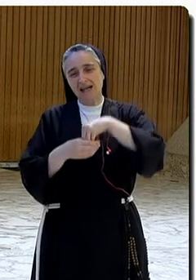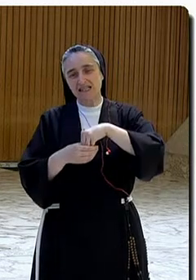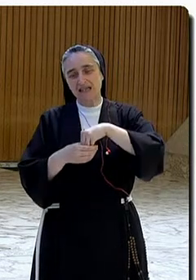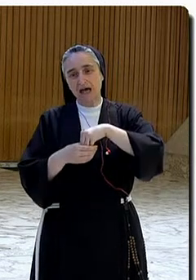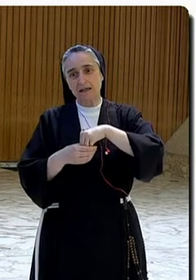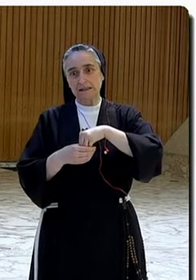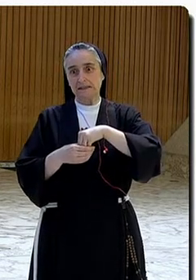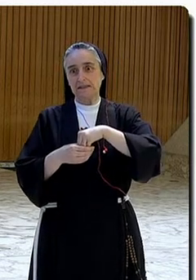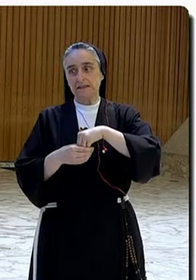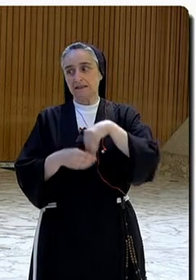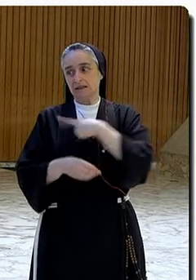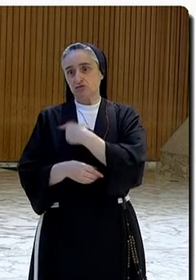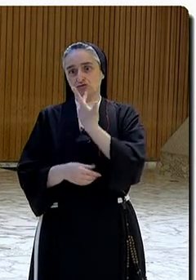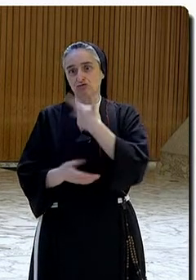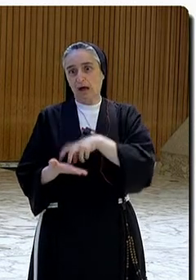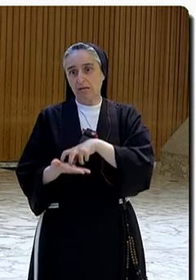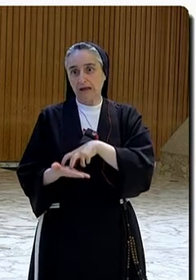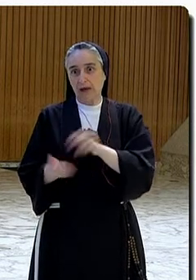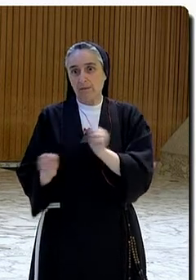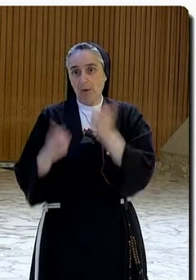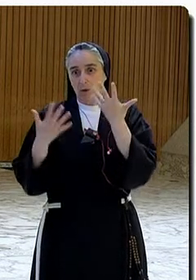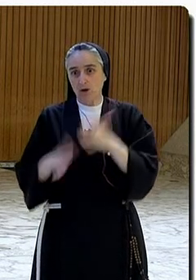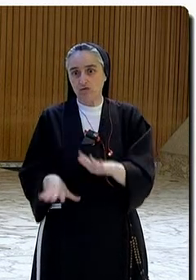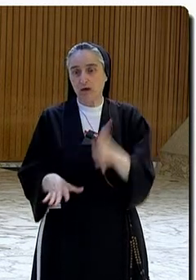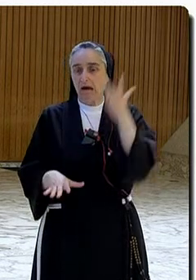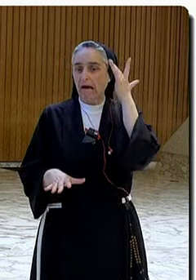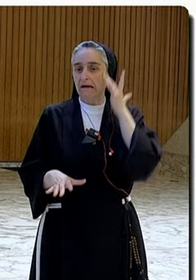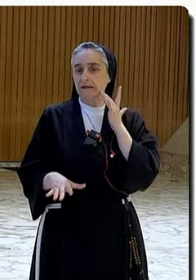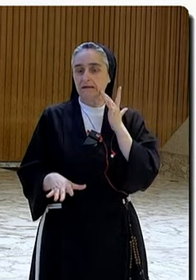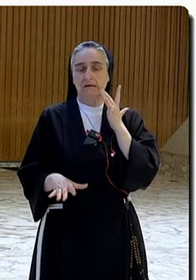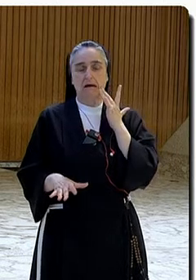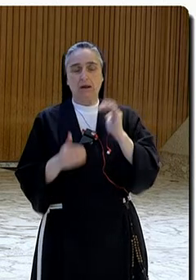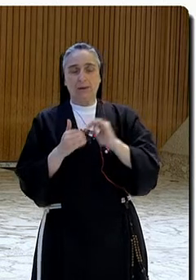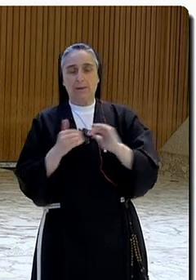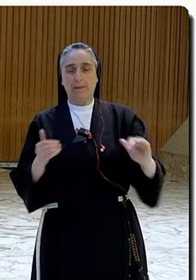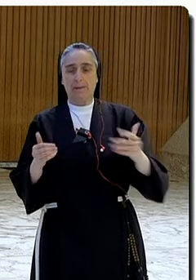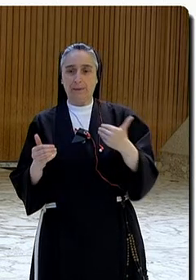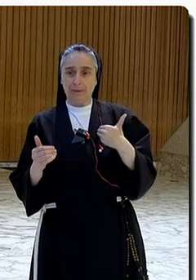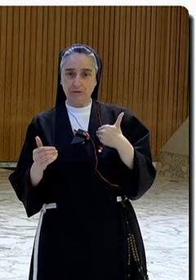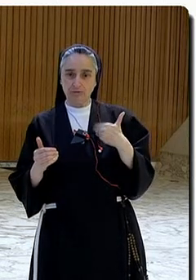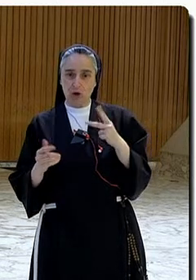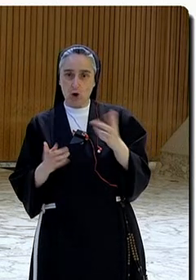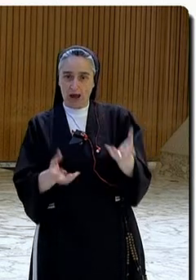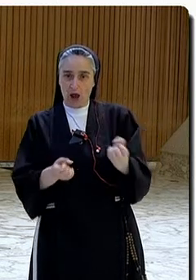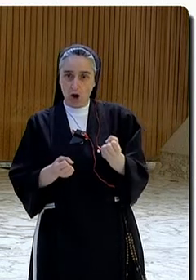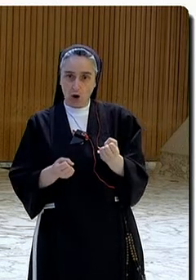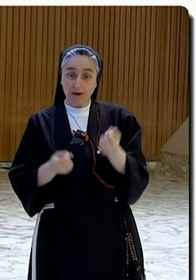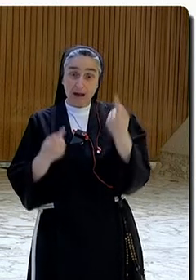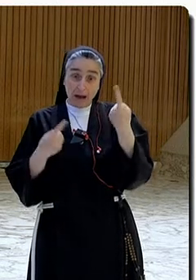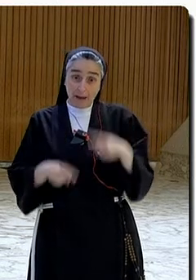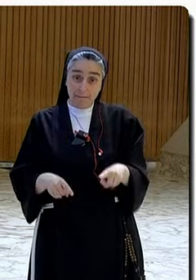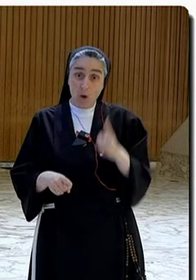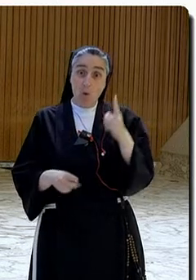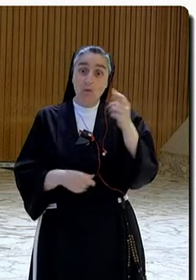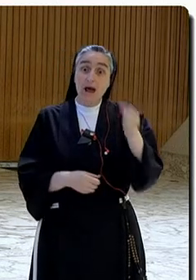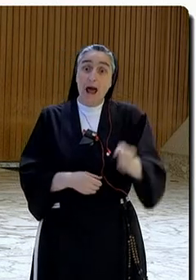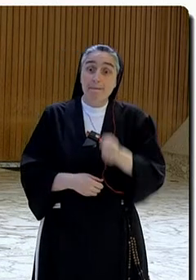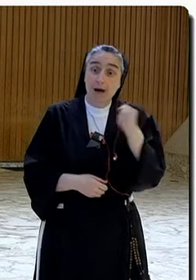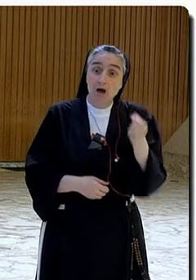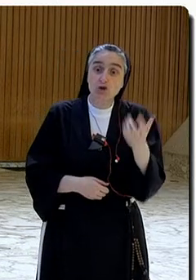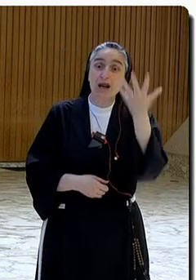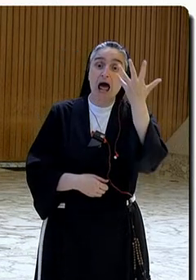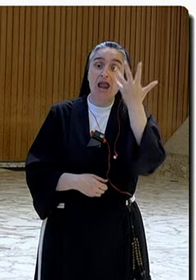ha paura, come lo sono le persone, le famiglie che dovrebbero essere accolte. Pertanto nessuna pastorale che